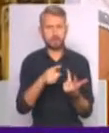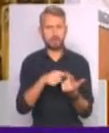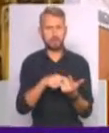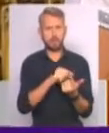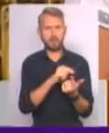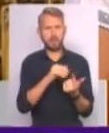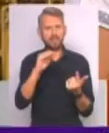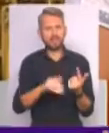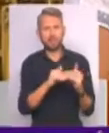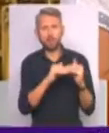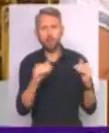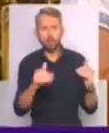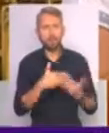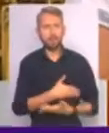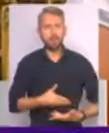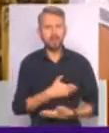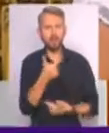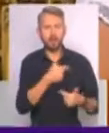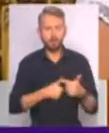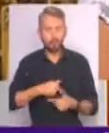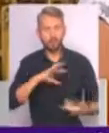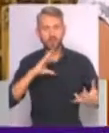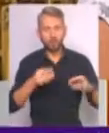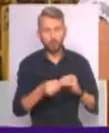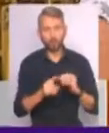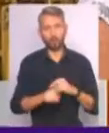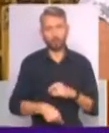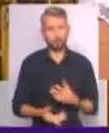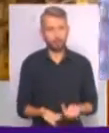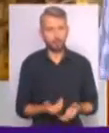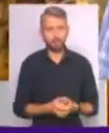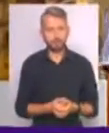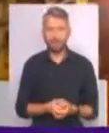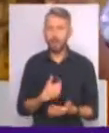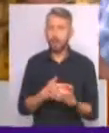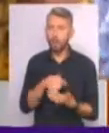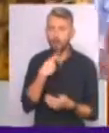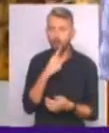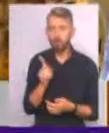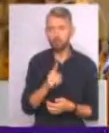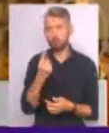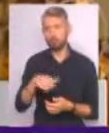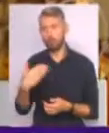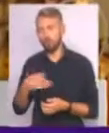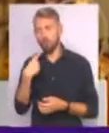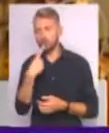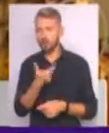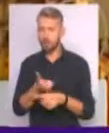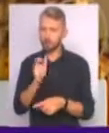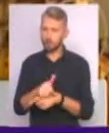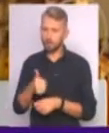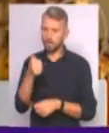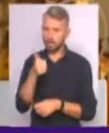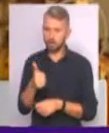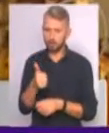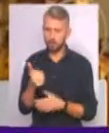уровня половых гормонов. Все это, конечно, приводит к эректильной дисфункции. А вот кажут, что от, с одного боку кажут, дуже хорошо